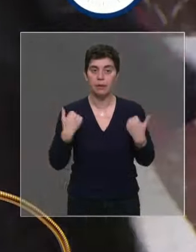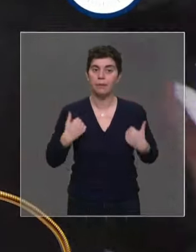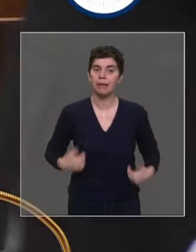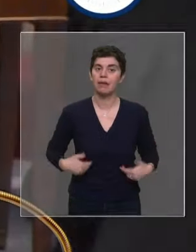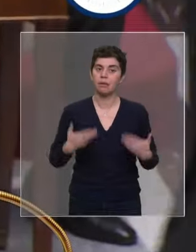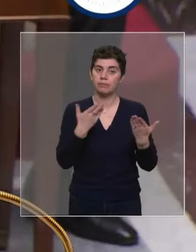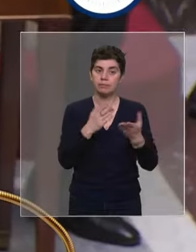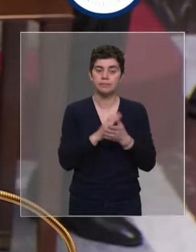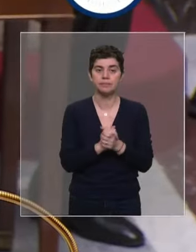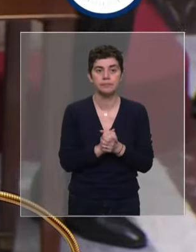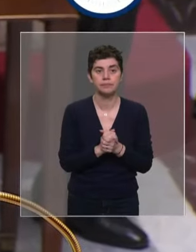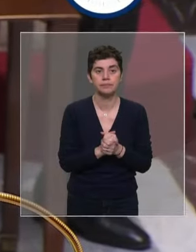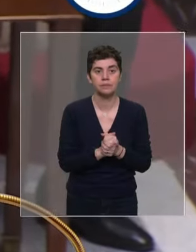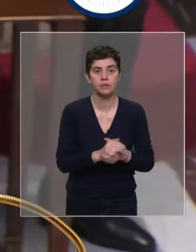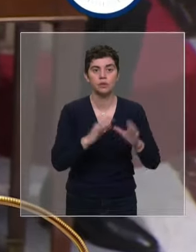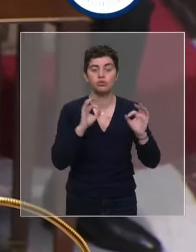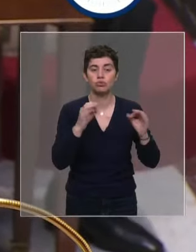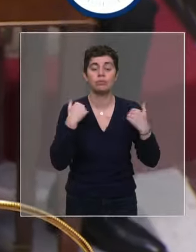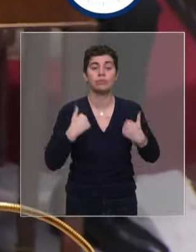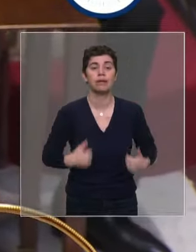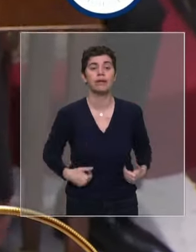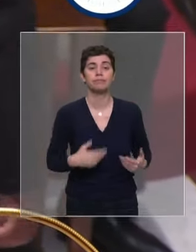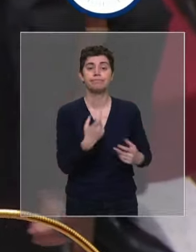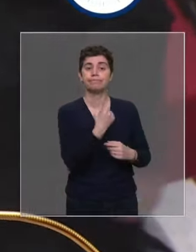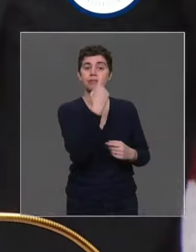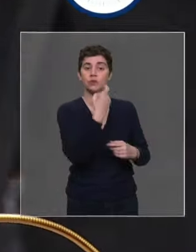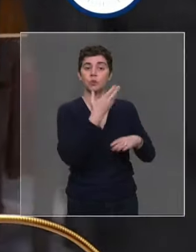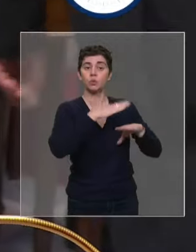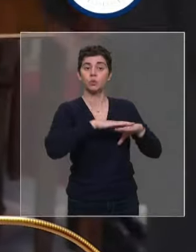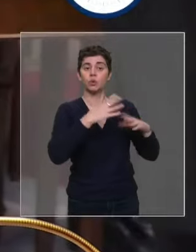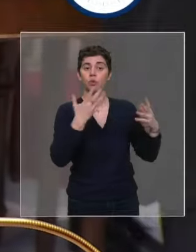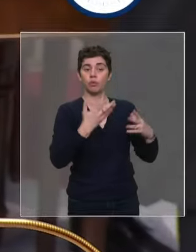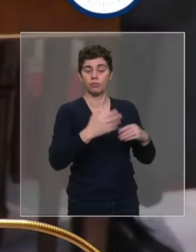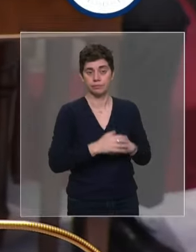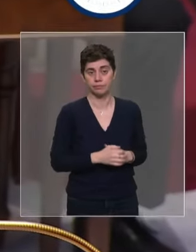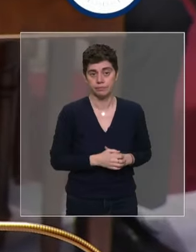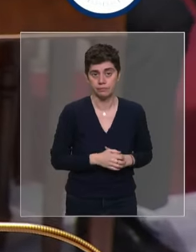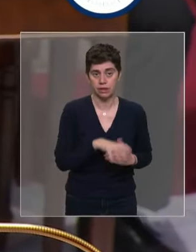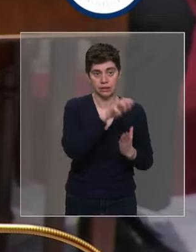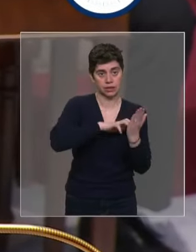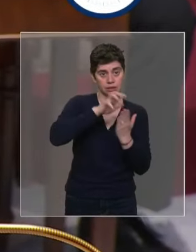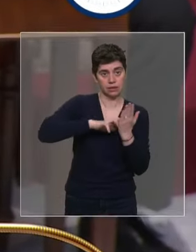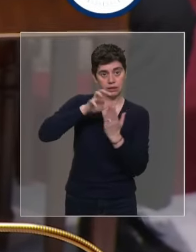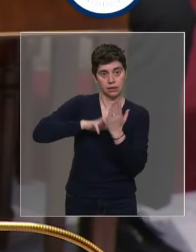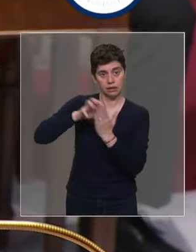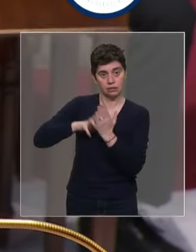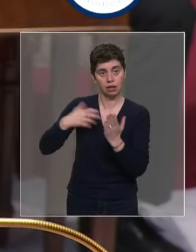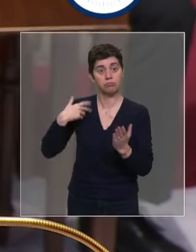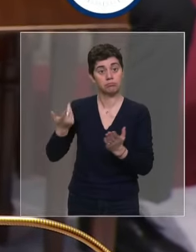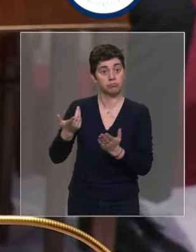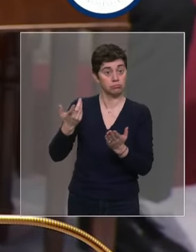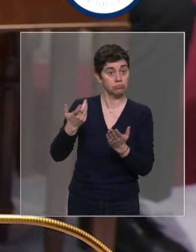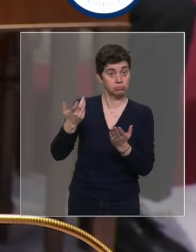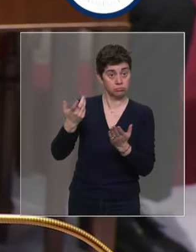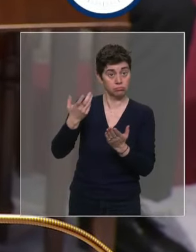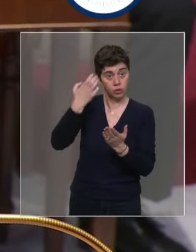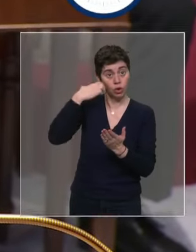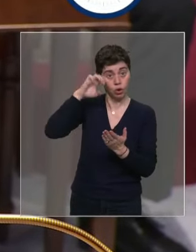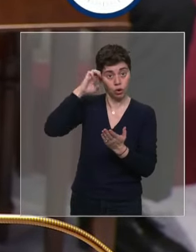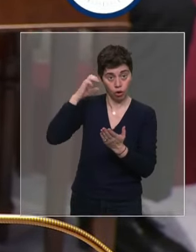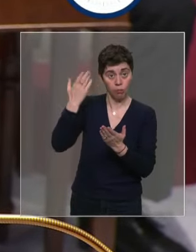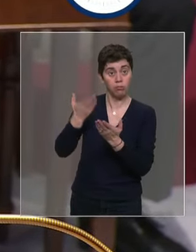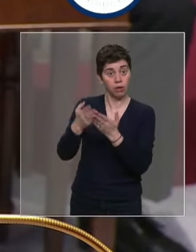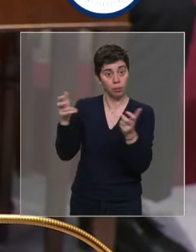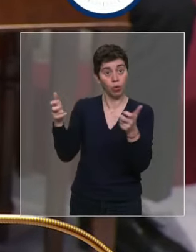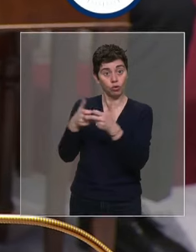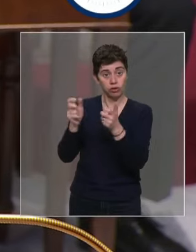Marietta Caramanli. Madame la députée, vous nous interrogez sur différents textes qui ont fait effectivement l'objet de négociations à